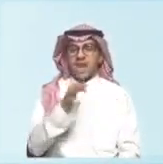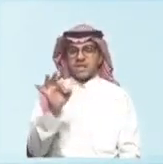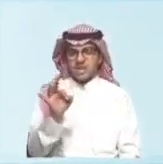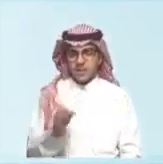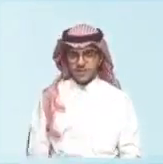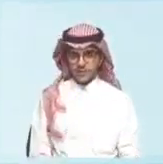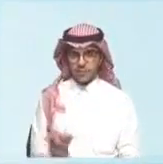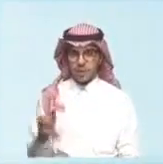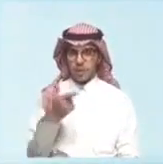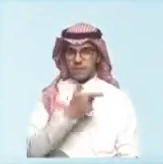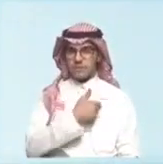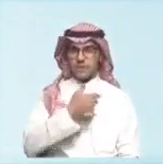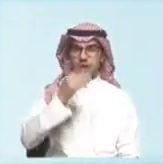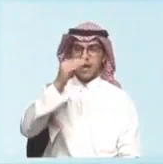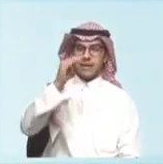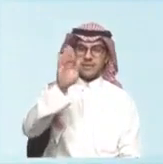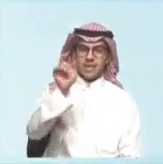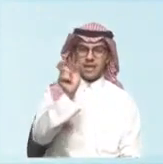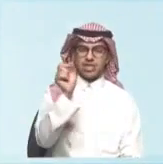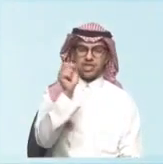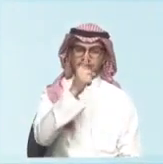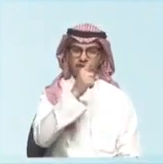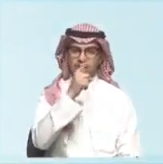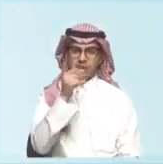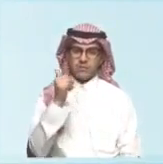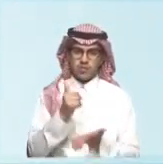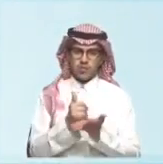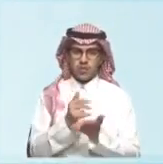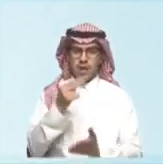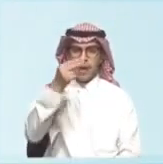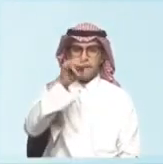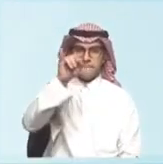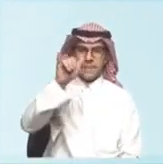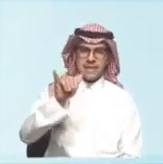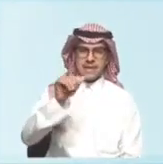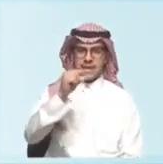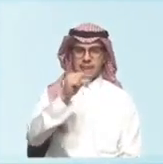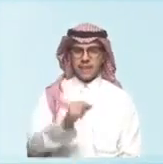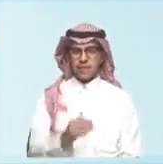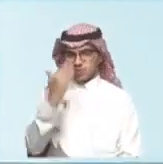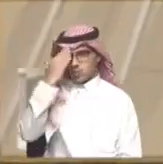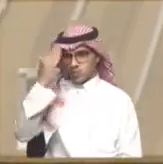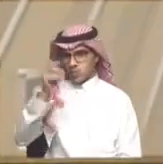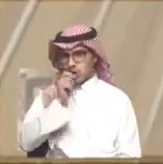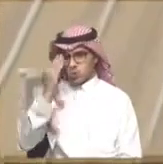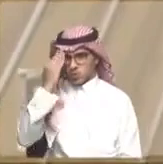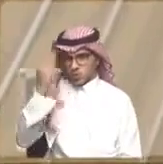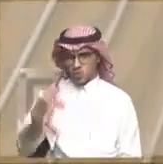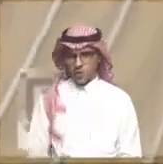العميد حسن الشهري المحلل العسكري، شكرا جزيلا لك ونتمنى لكم التوفيق إن شاء الله. شكرا لك.